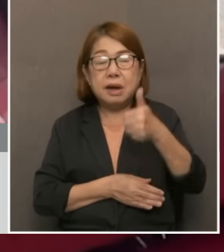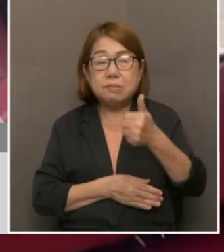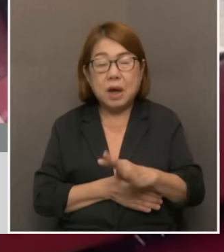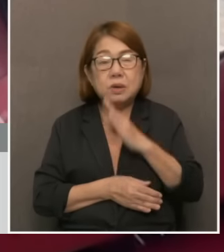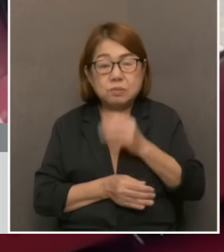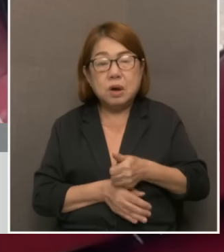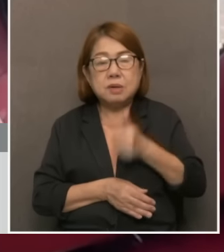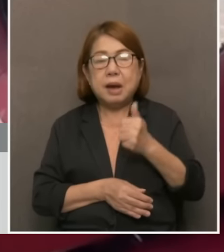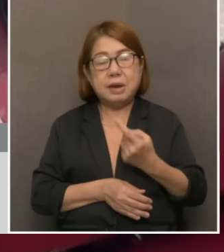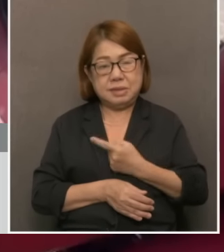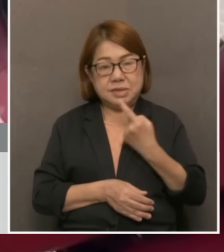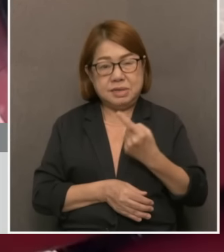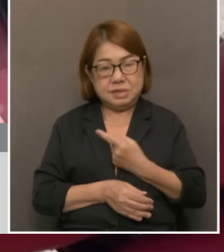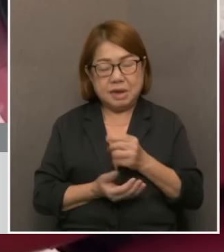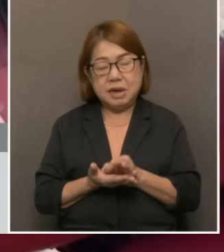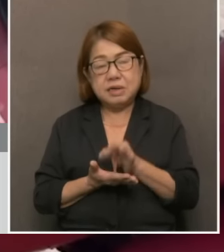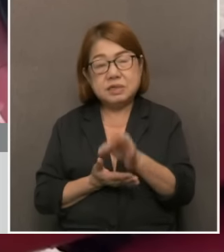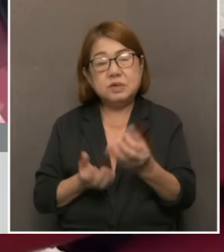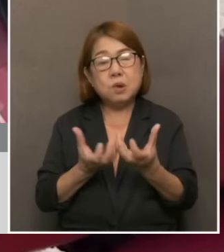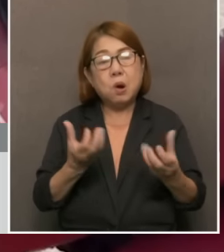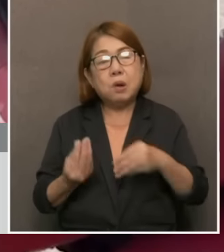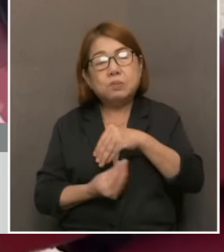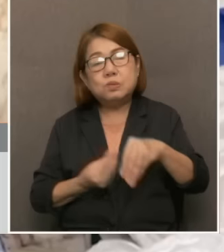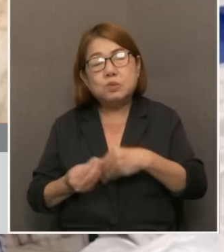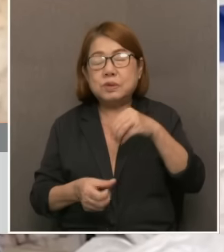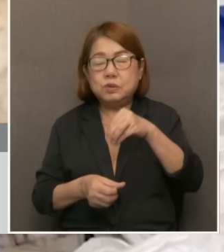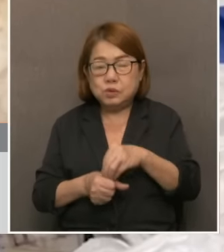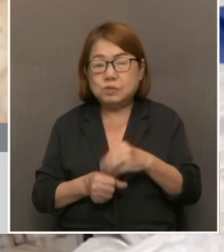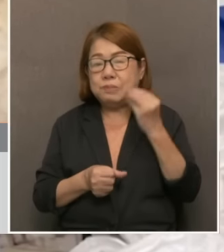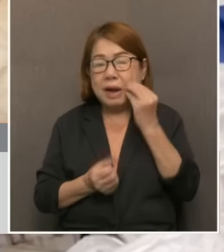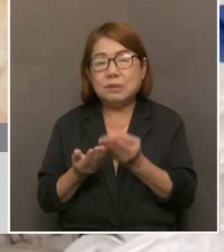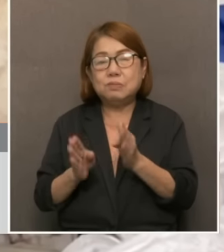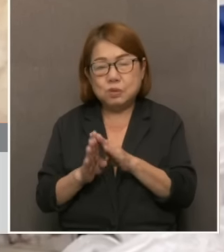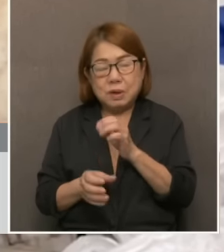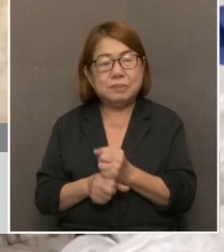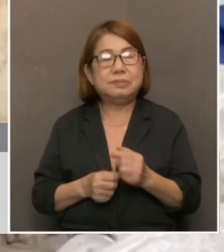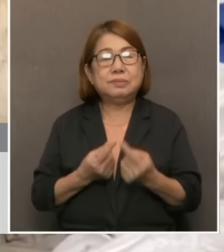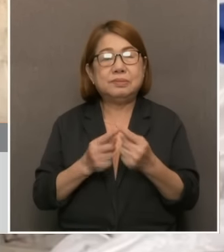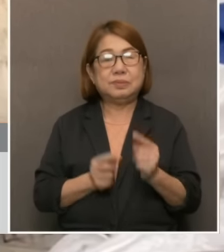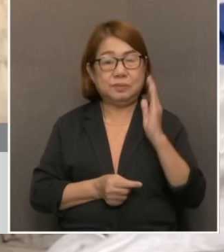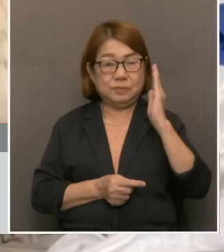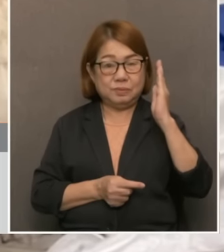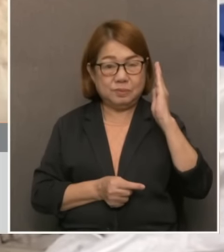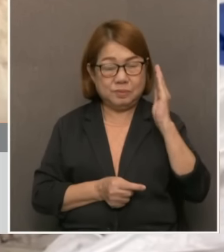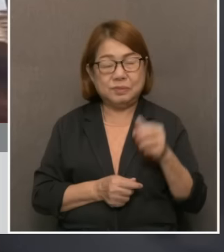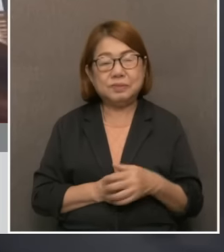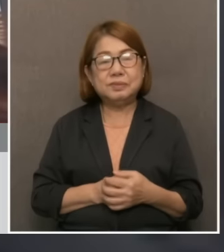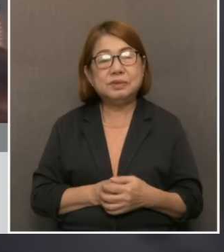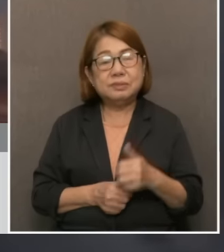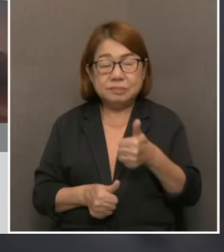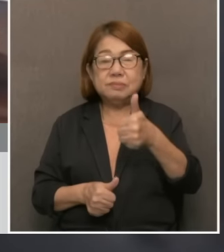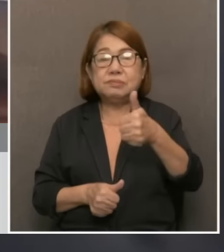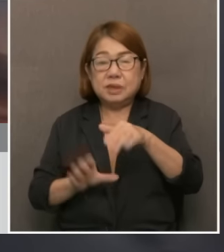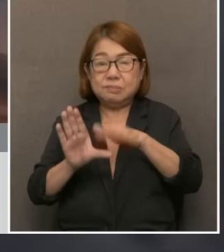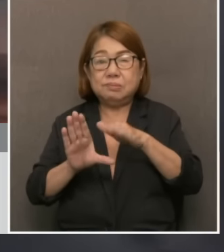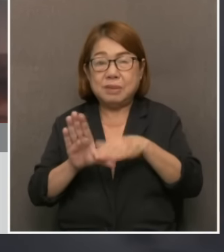ใช้ซื้อของในครอบครัวนั่นเองค่ะขณะที่คุณสวรรค์มัชชิมาชาวตำบลเมืองเก่าก็สามารถเข้าแอปพลิเ